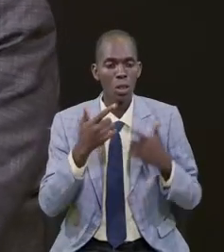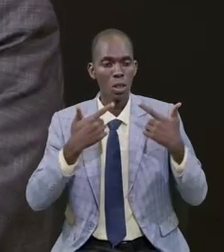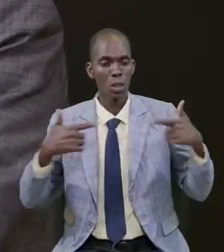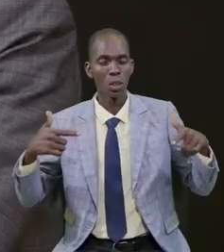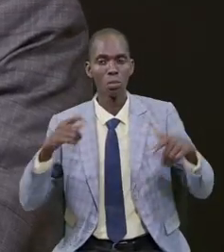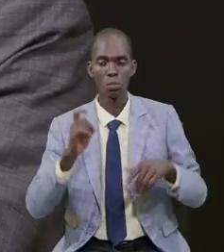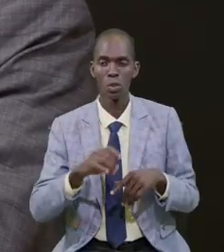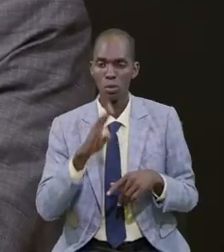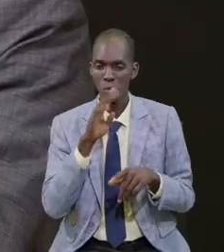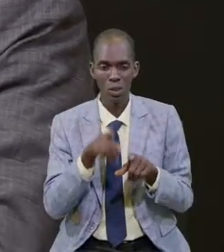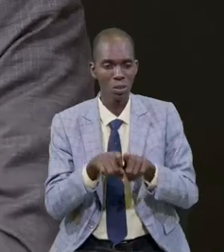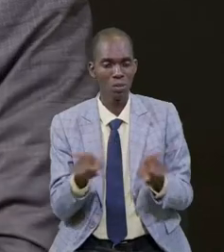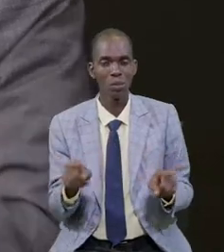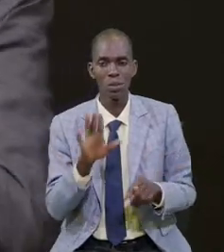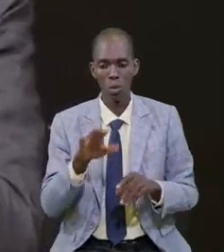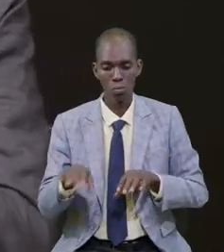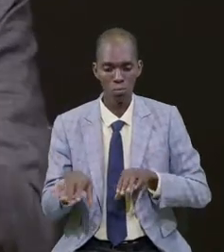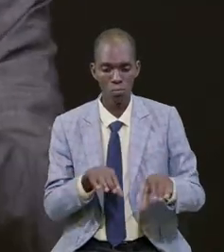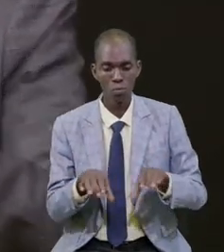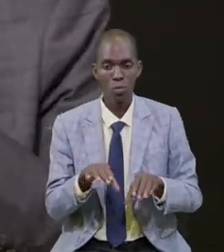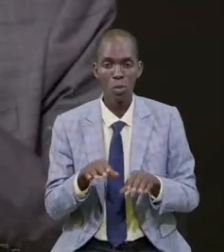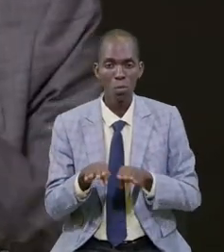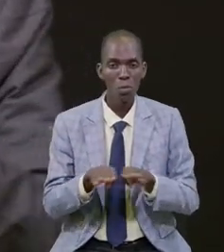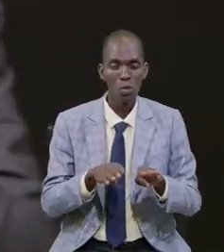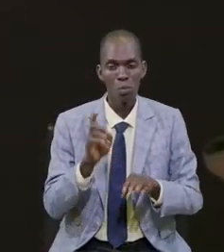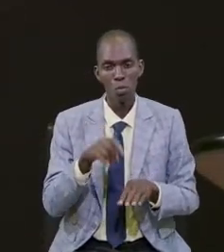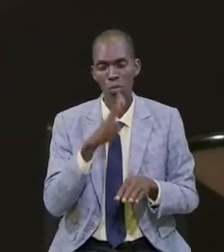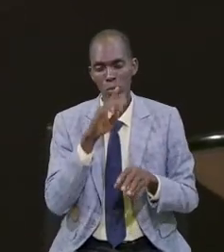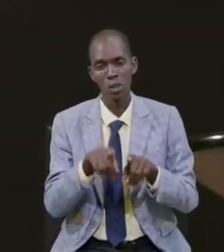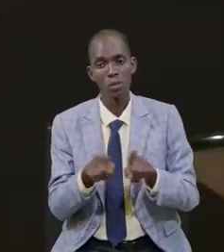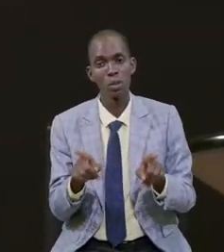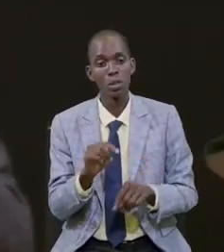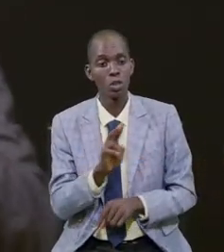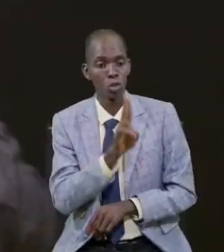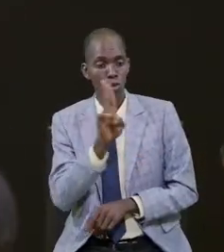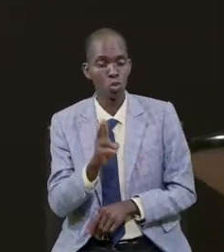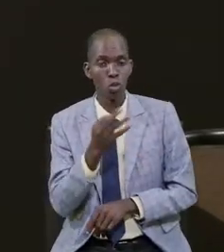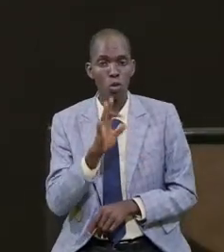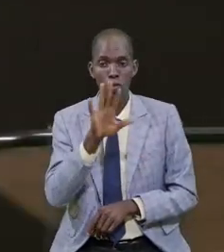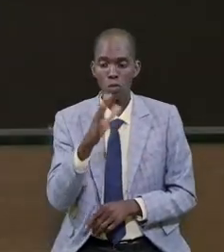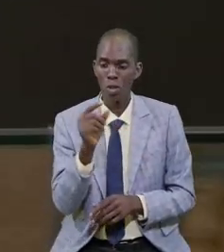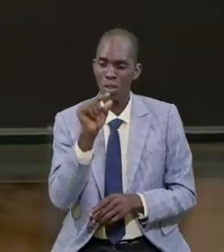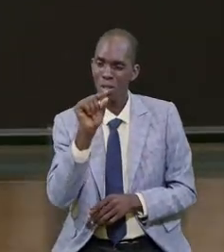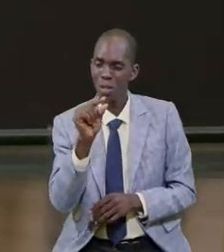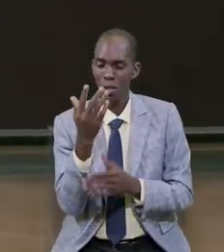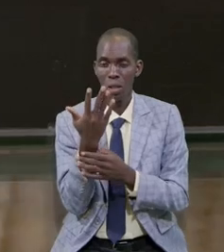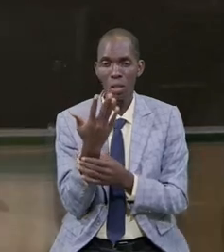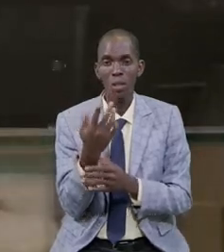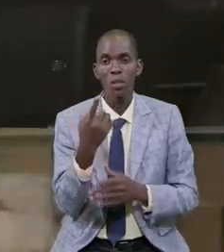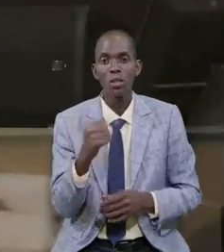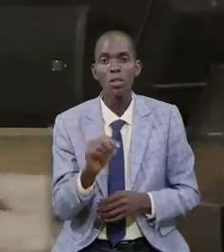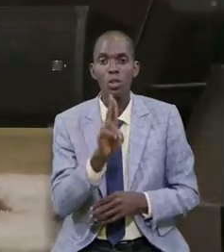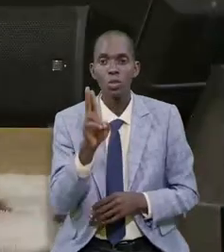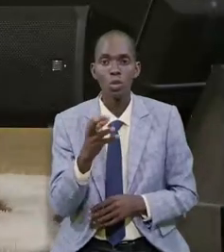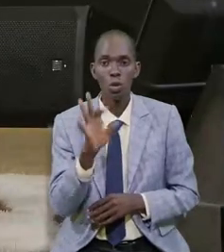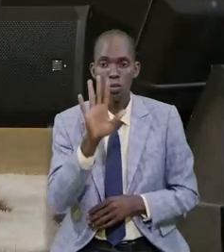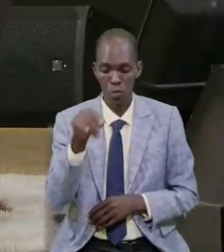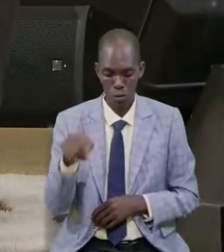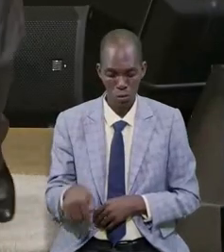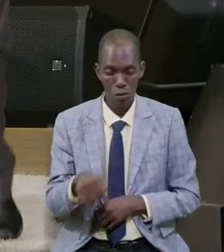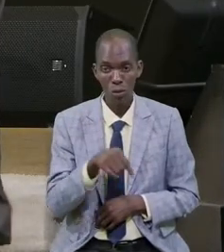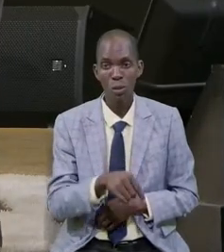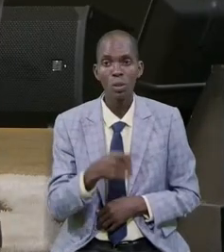être différente, votre action différente et l'usage de votre main, de petite main, et l'usage de